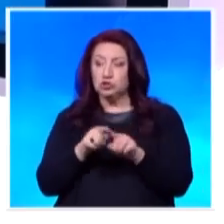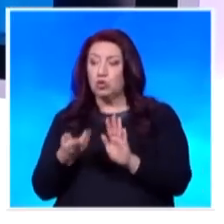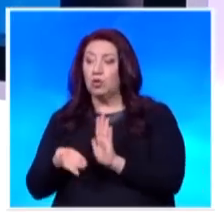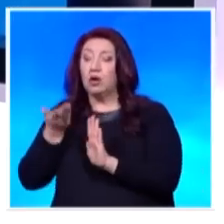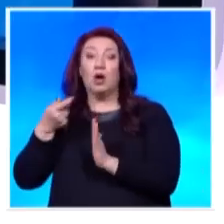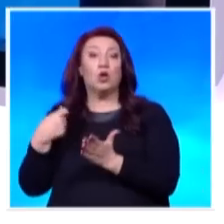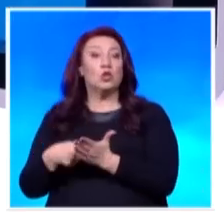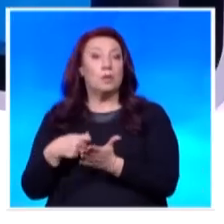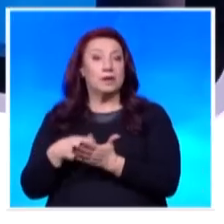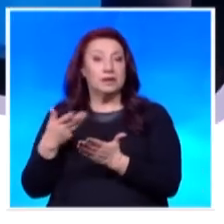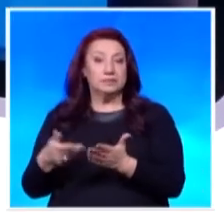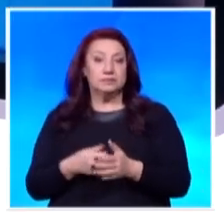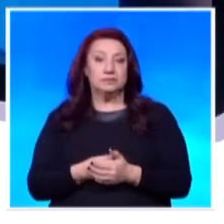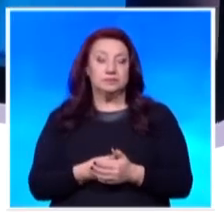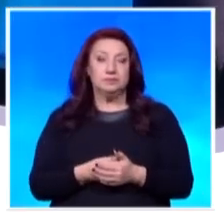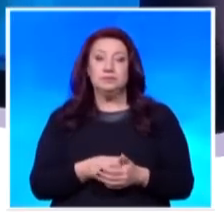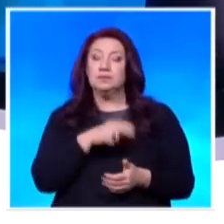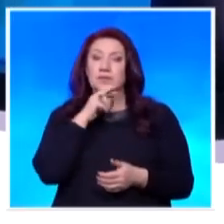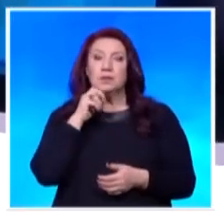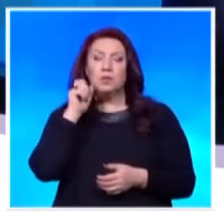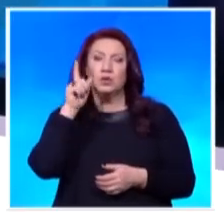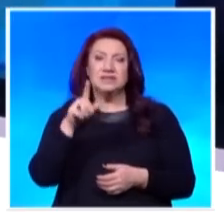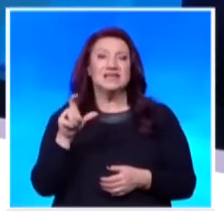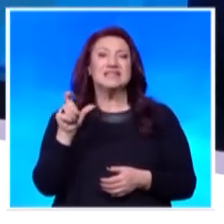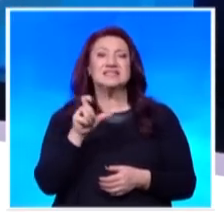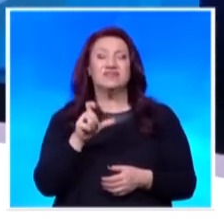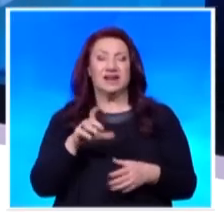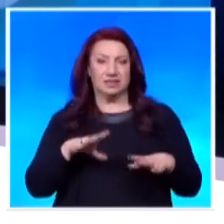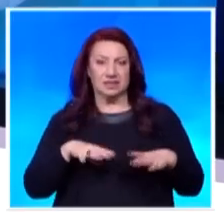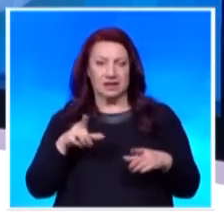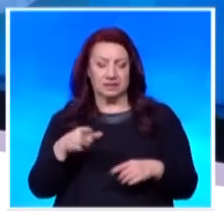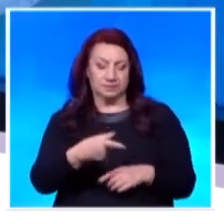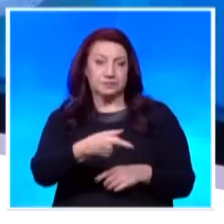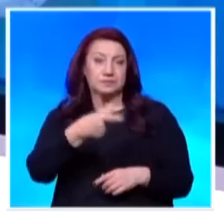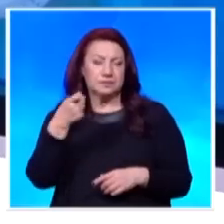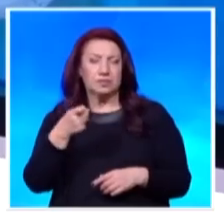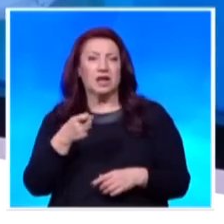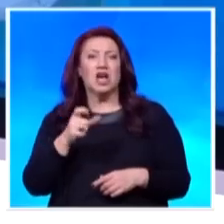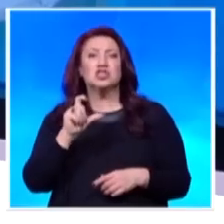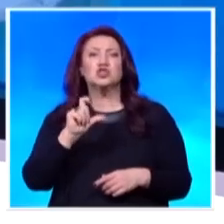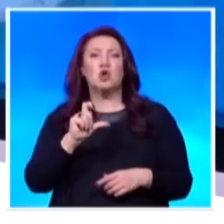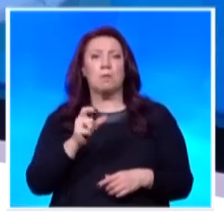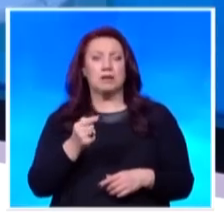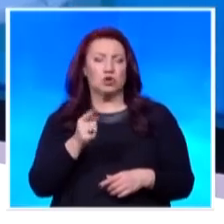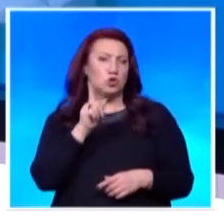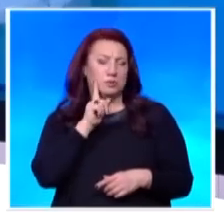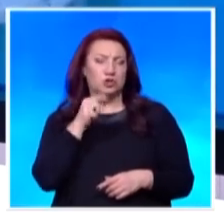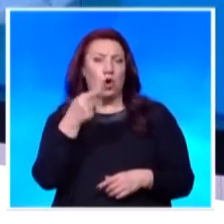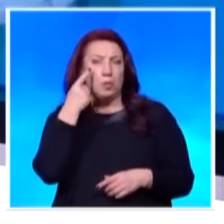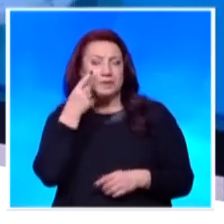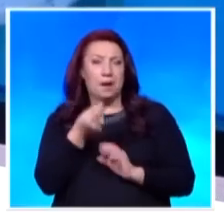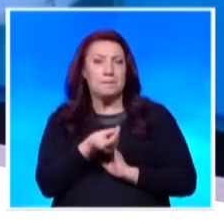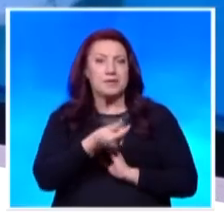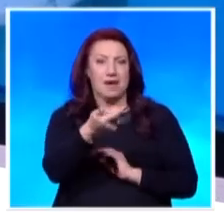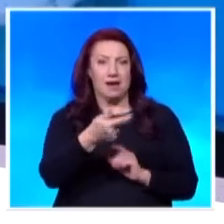Полицията в Свиленград простреля с топ патрони в краката мъж, който се опитал да избяга от полицейска проверка. Служителите на реда са